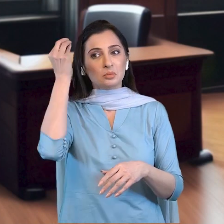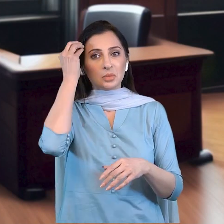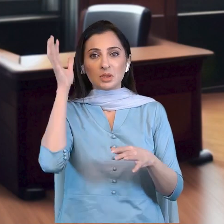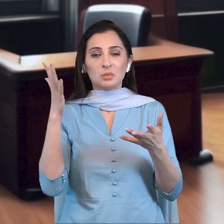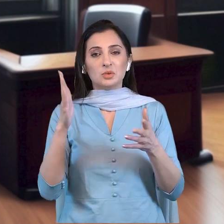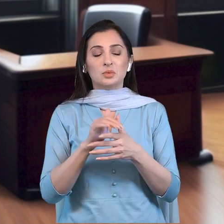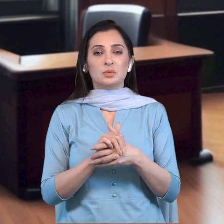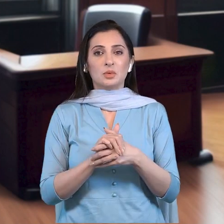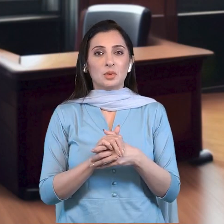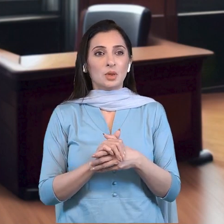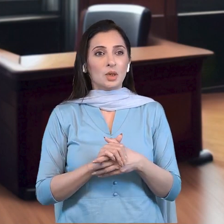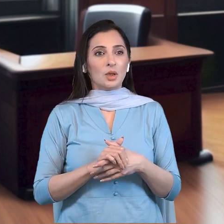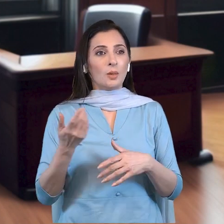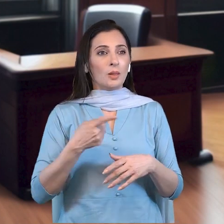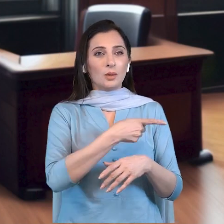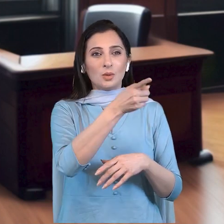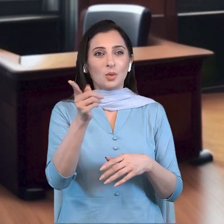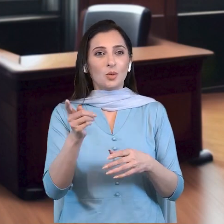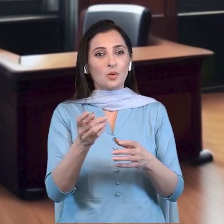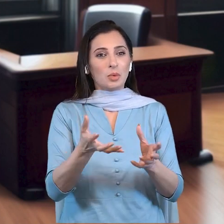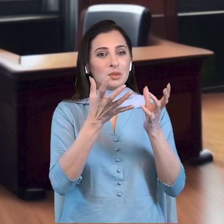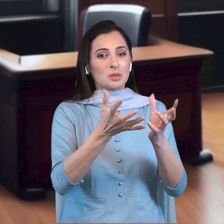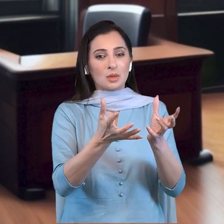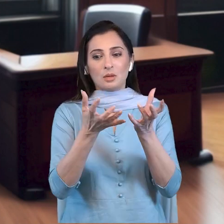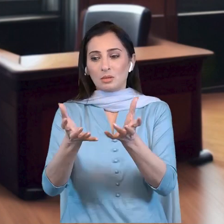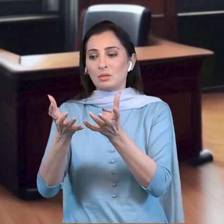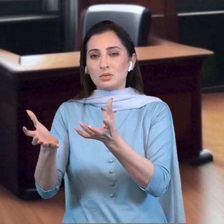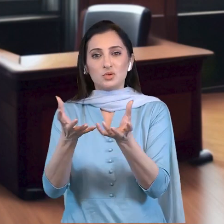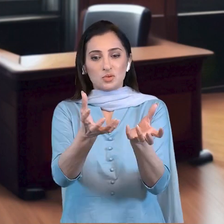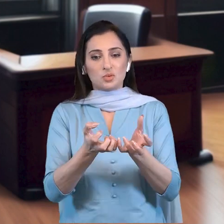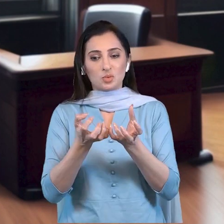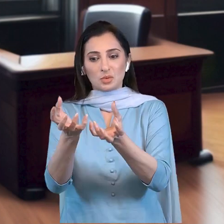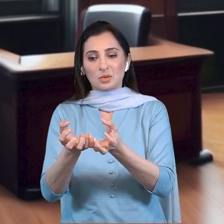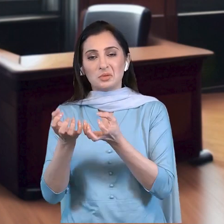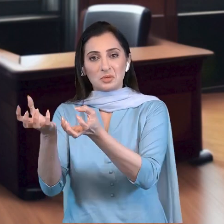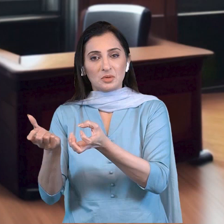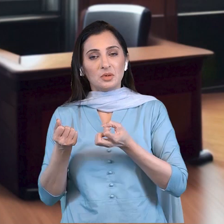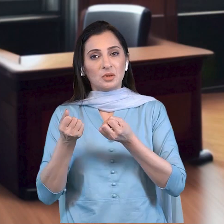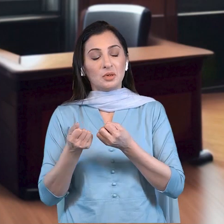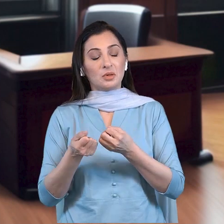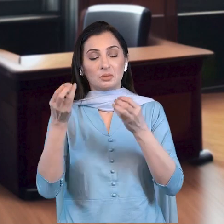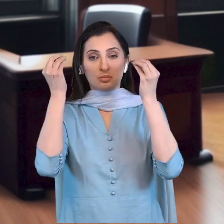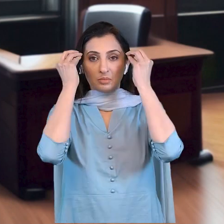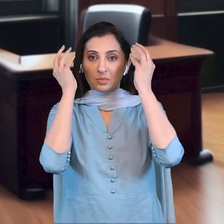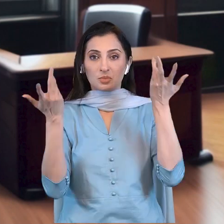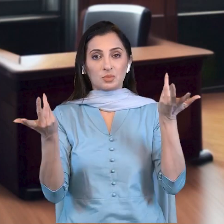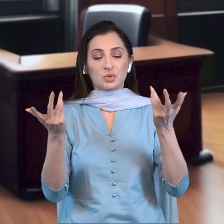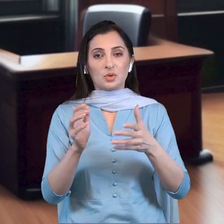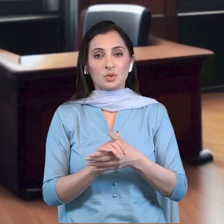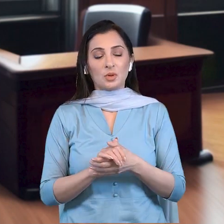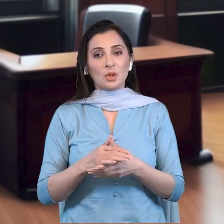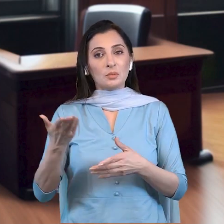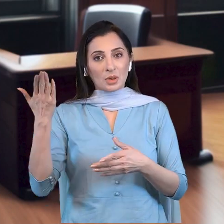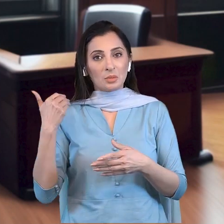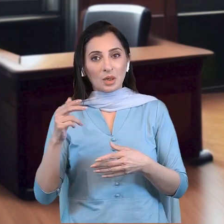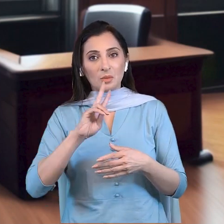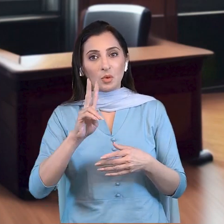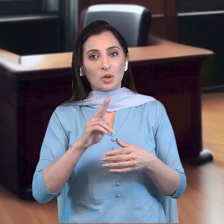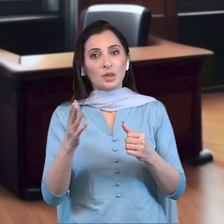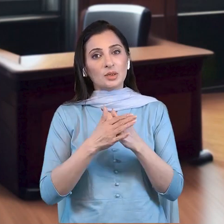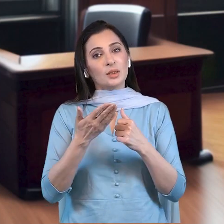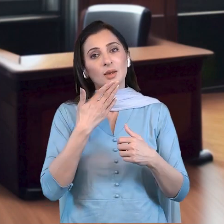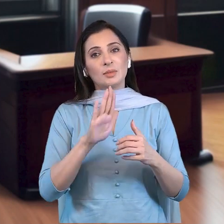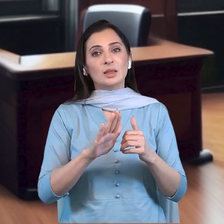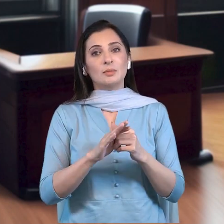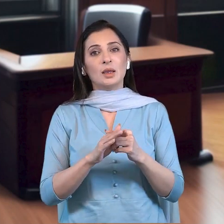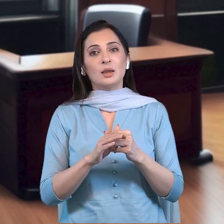فائنینشیل گینز جو میں نے پہلے ہی بولا ہے کہ بس ہم شادی کا مقصد یہی ہے کہ ہم اس کی پراپرٹی لے لیں، ہم وہاں شادی کر